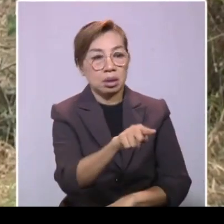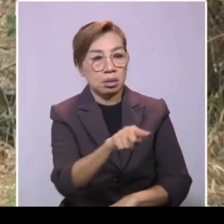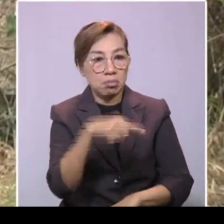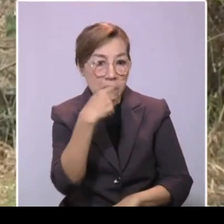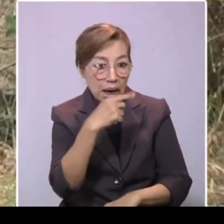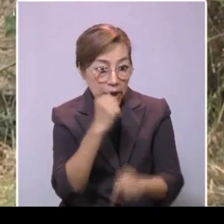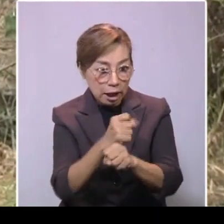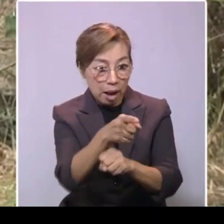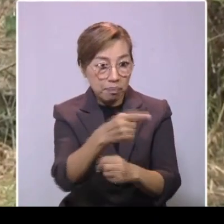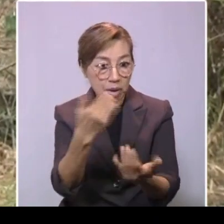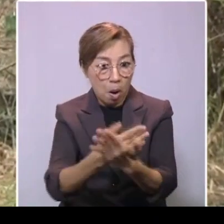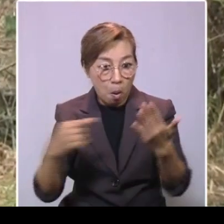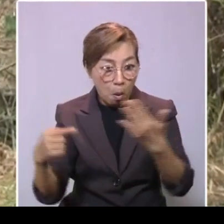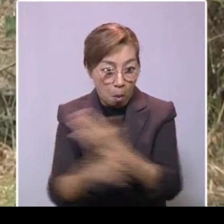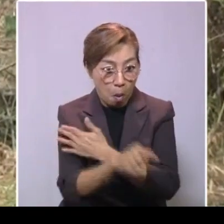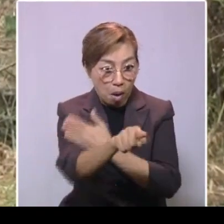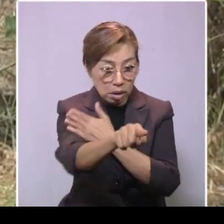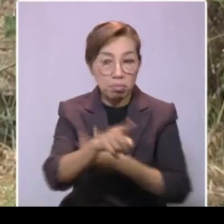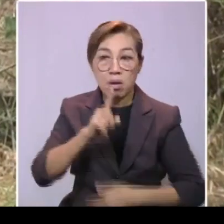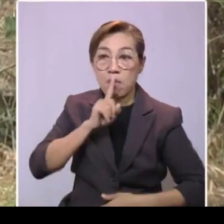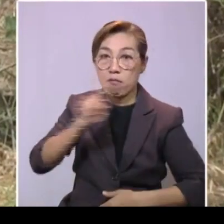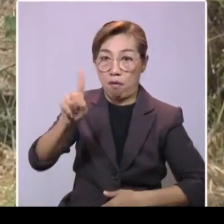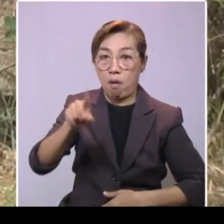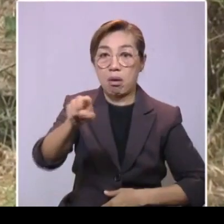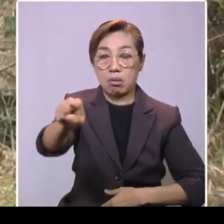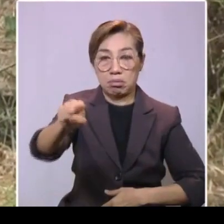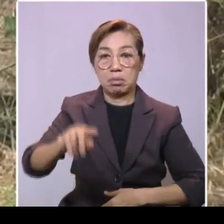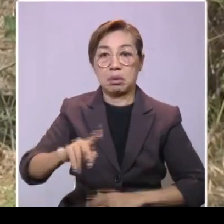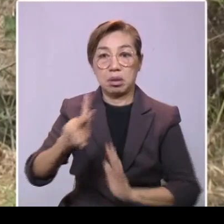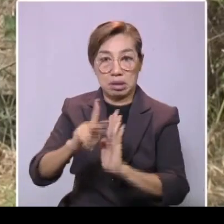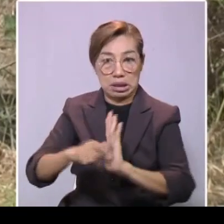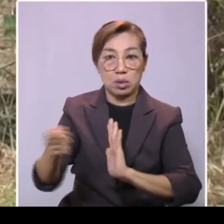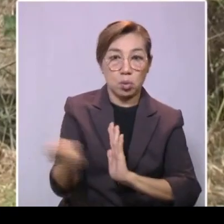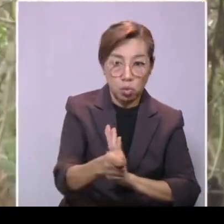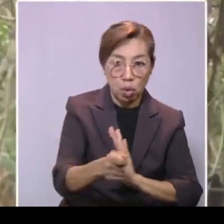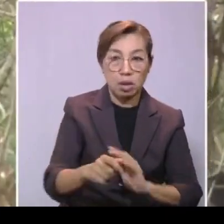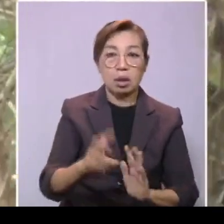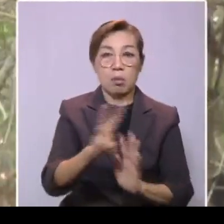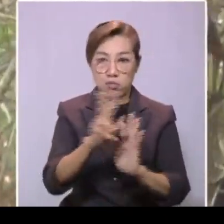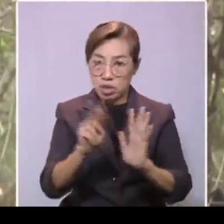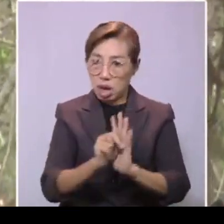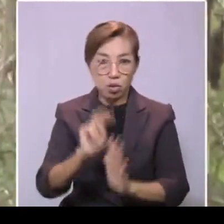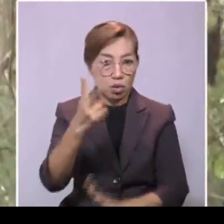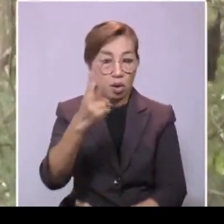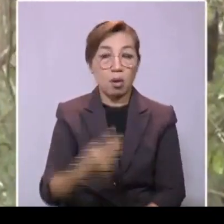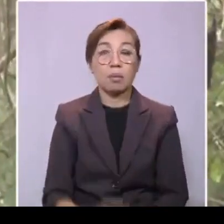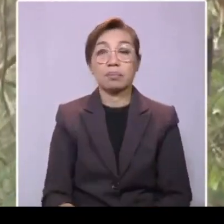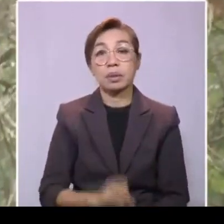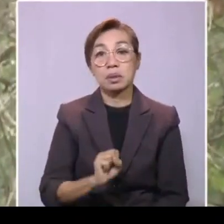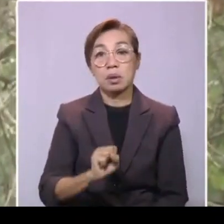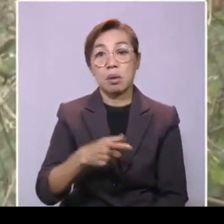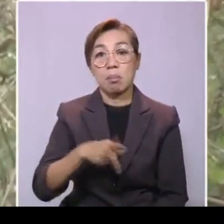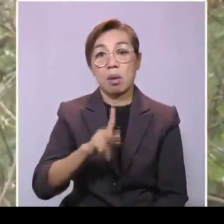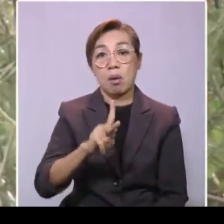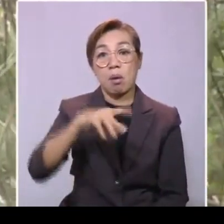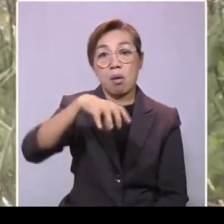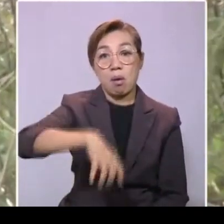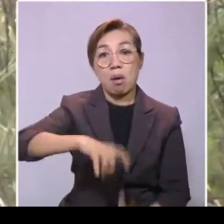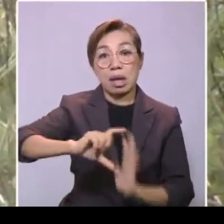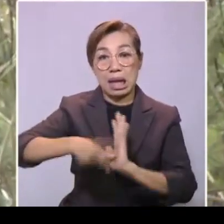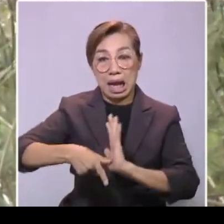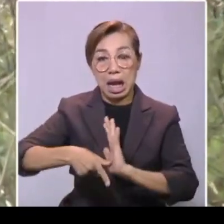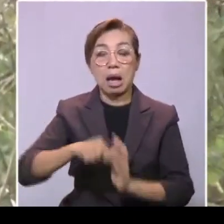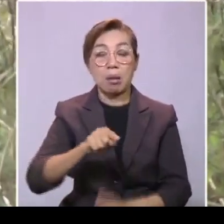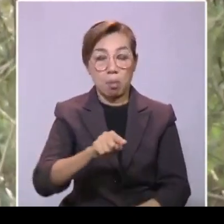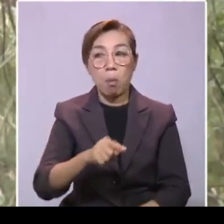ก็จะถูกดำเนินการทั้งทางอาญาแลก็วินัยค่ะขณะที่เลขาธิการสปกบอกว่าได้มอบหมายได้รับการมอบ